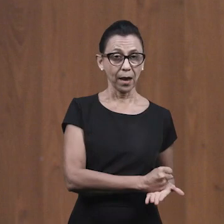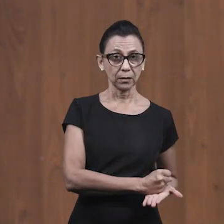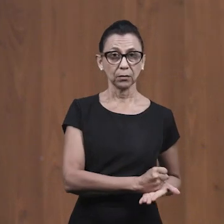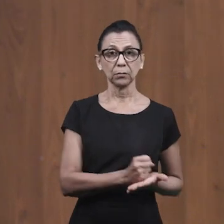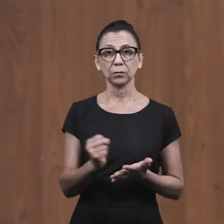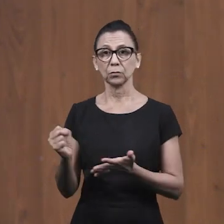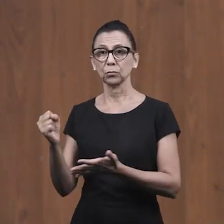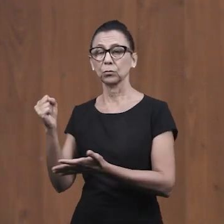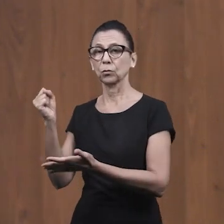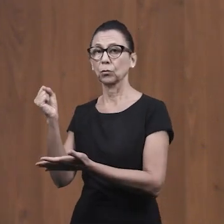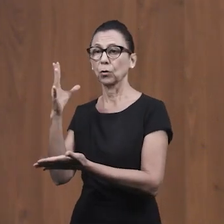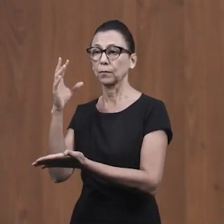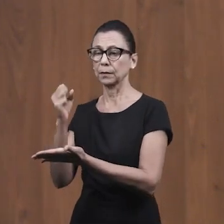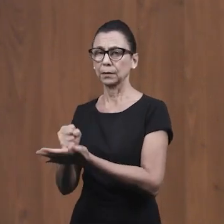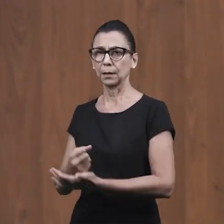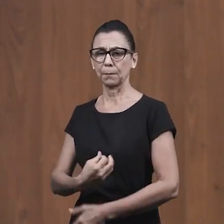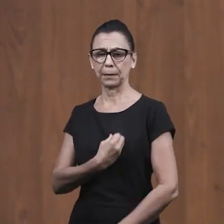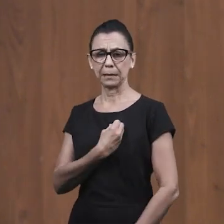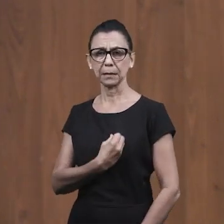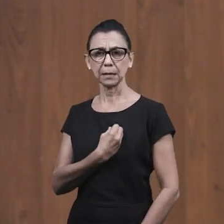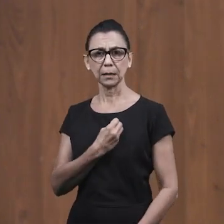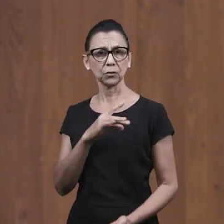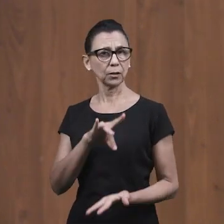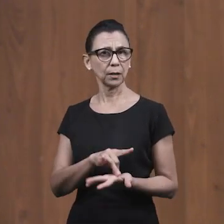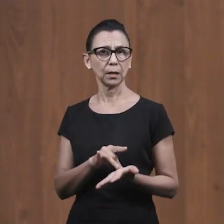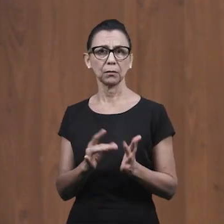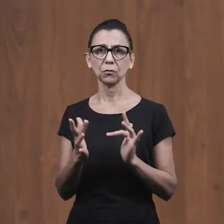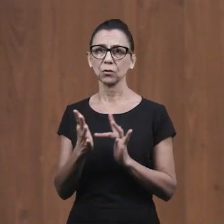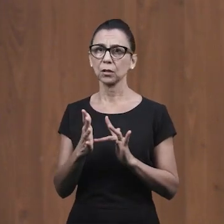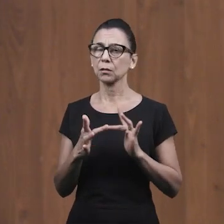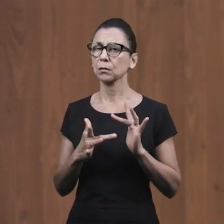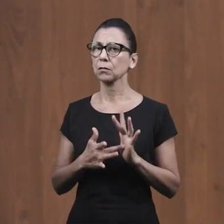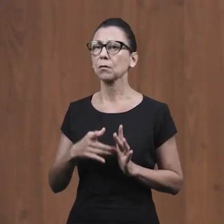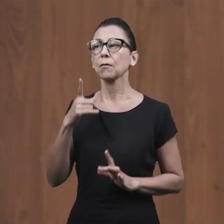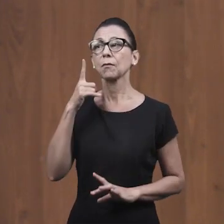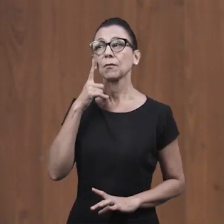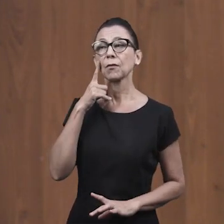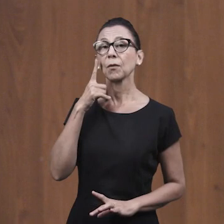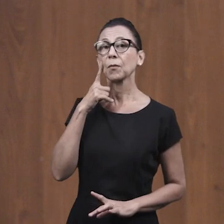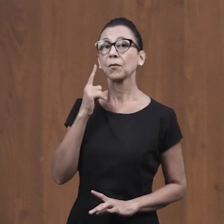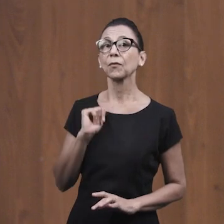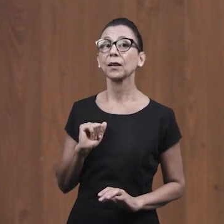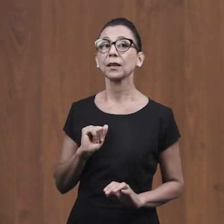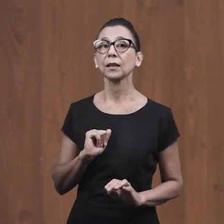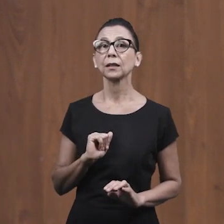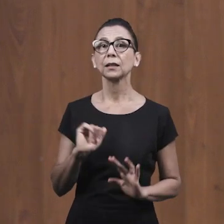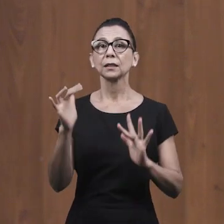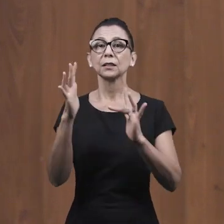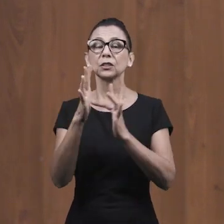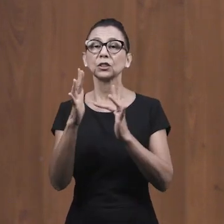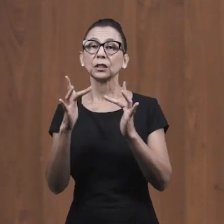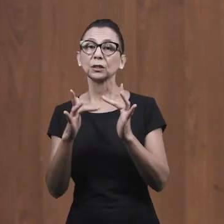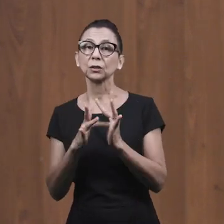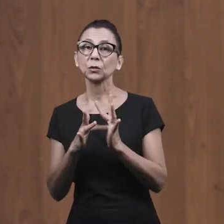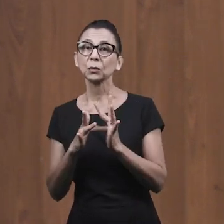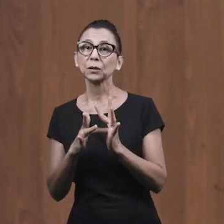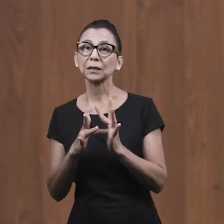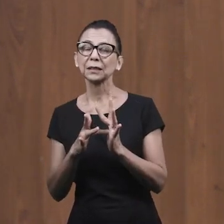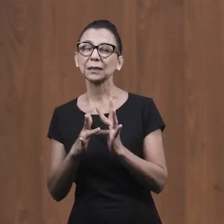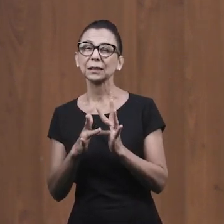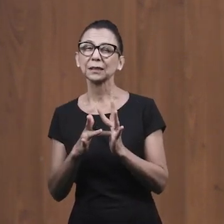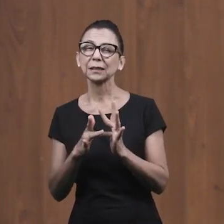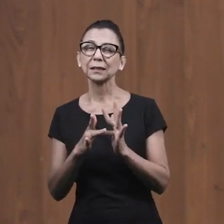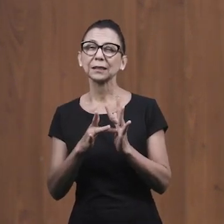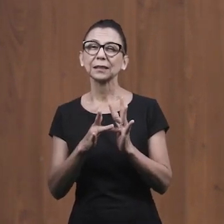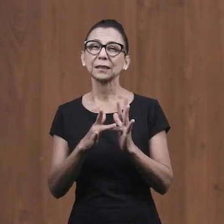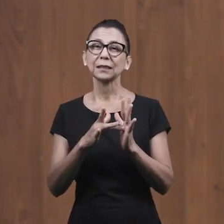dans l'Ancien et Nouveau Testament. Et aujourd'hui, nous allons voir que nous retrouvons le Seigneur Jésus